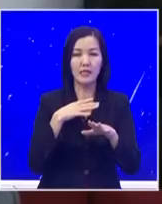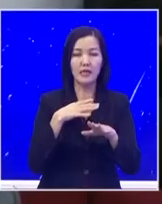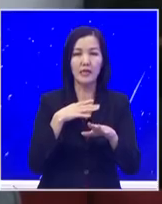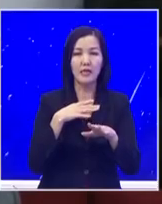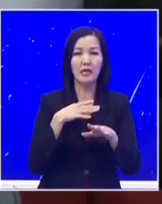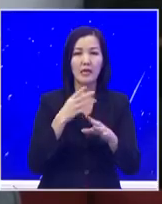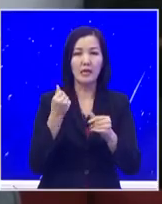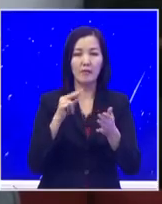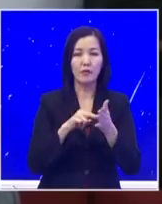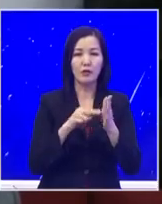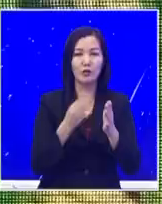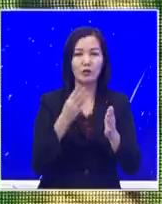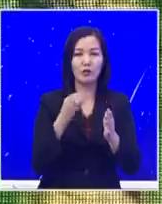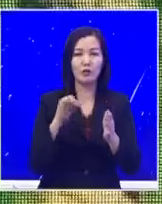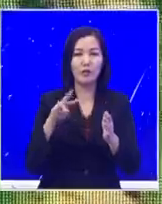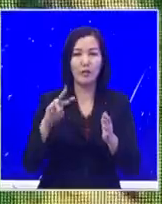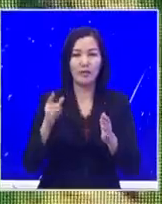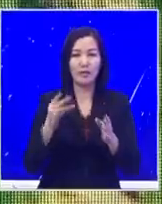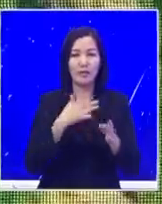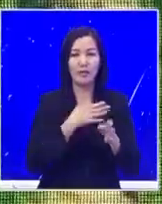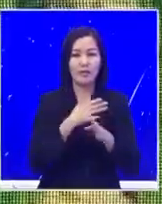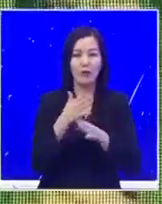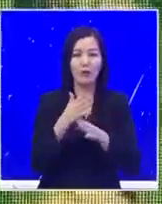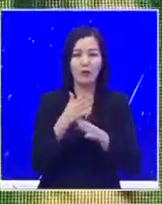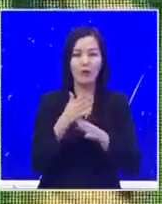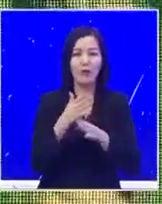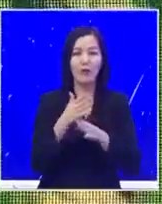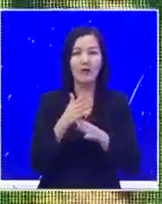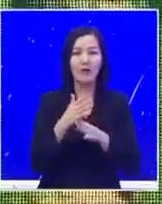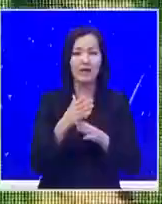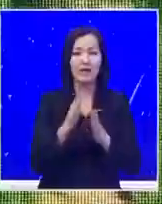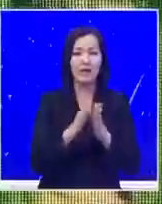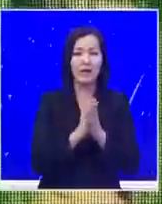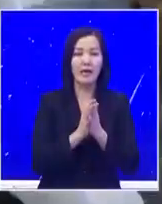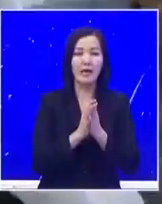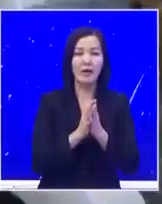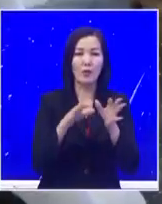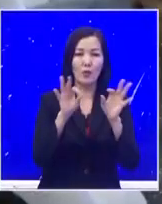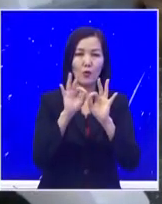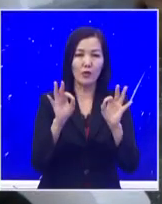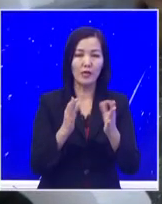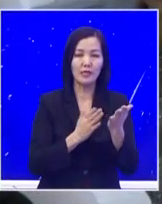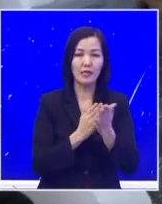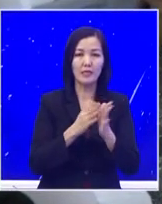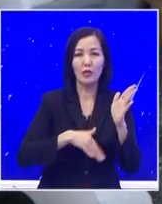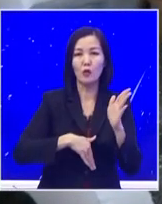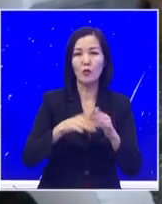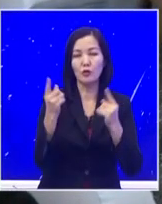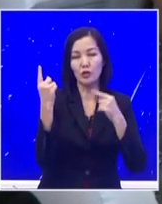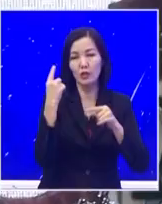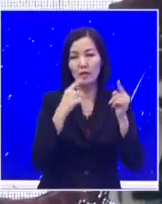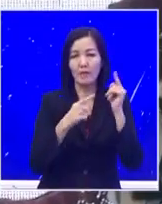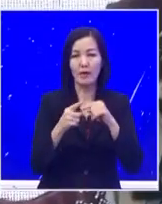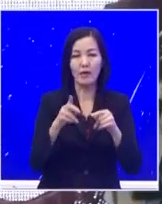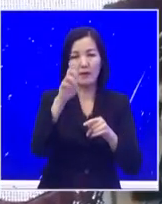ел бюджетінен 3 миллиардқа жуық қаржы бөлінбек. Тағы бір атап өтер жайт, әдеби және өнер саласындағы ең үздік шығармалар үшін